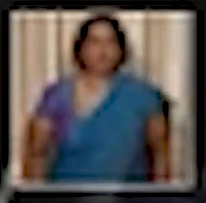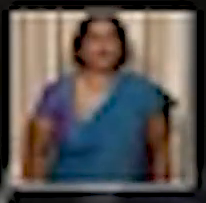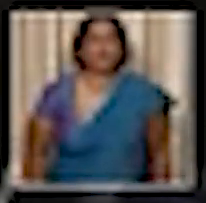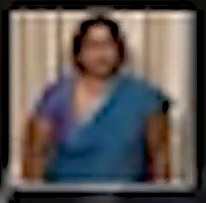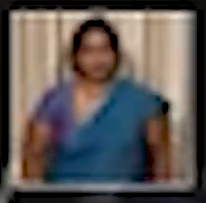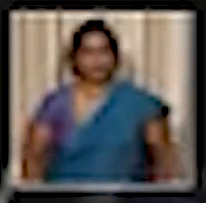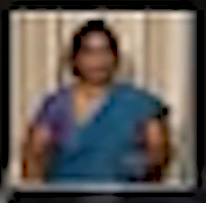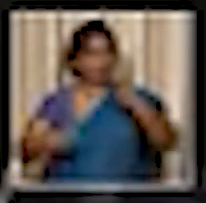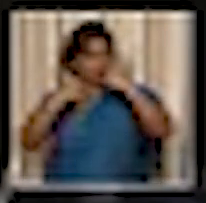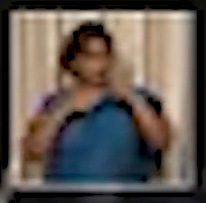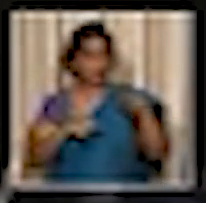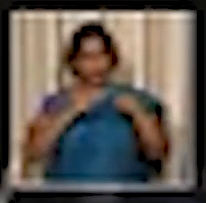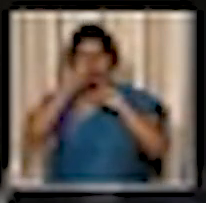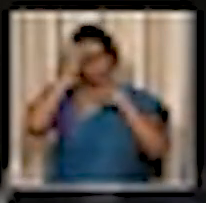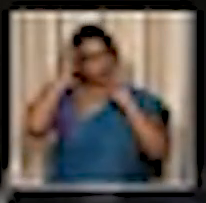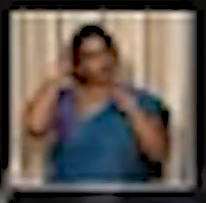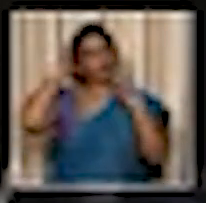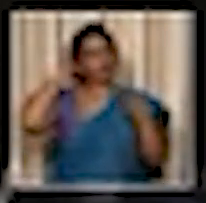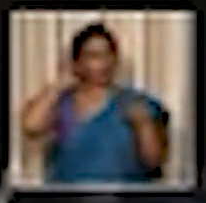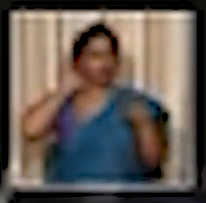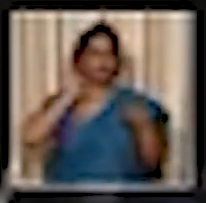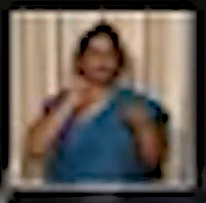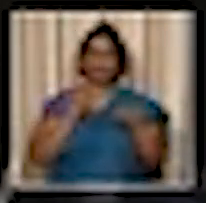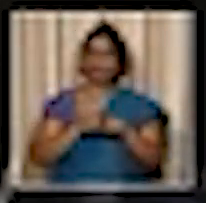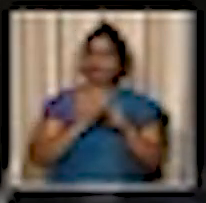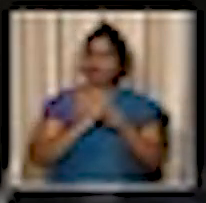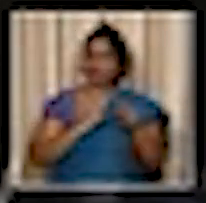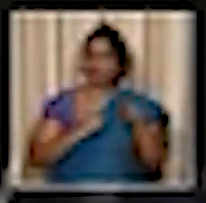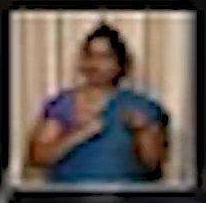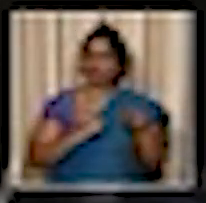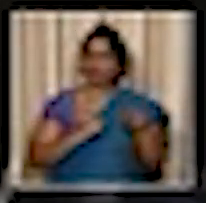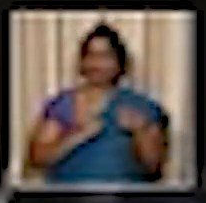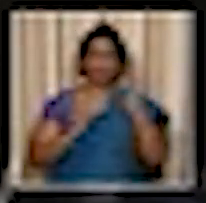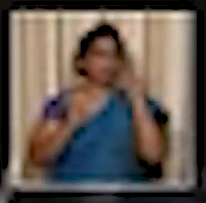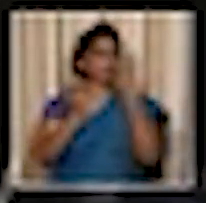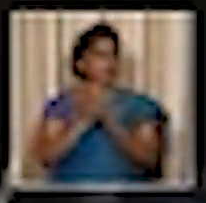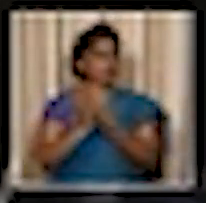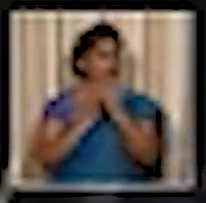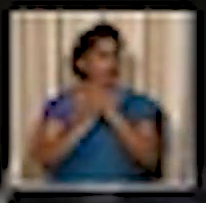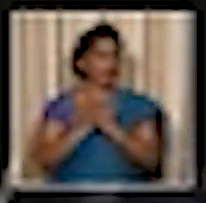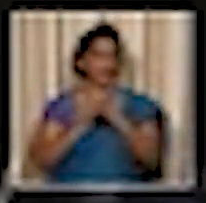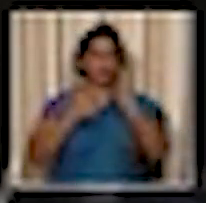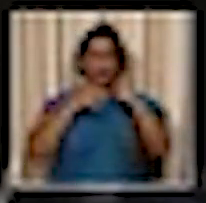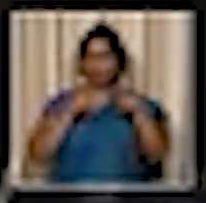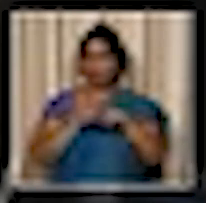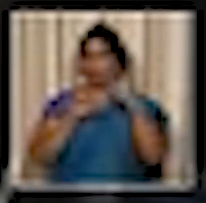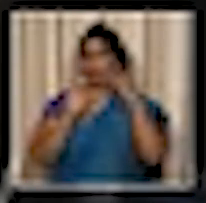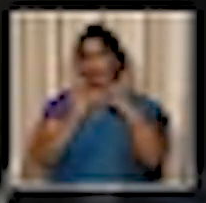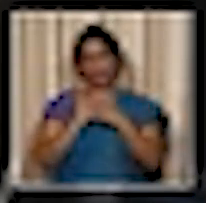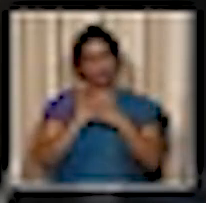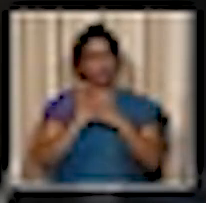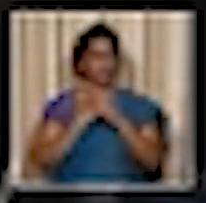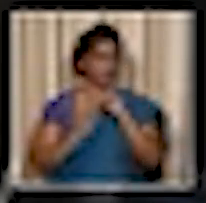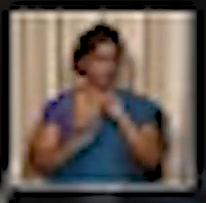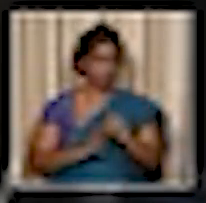ශ්‍රේෂ්ඨ පහත සඳහන් කරුණු අතර මම ඉදිරිපත් කළ කරුණු අතර පහත සඳහන් කරුණුද